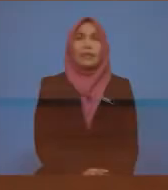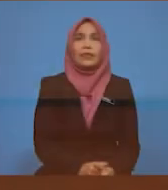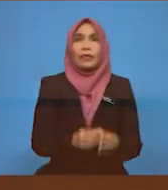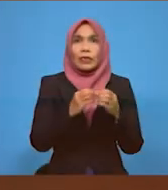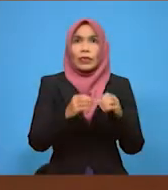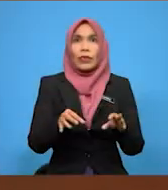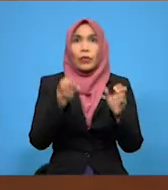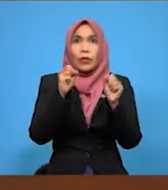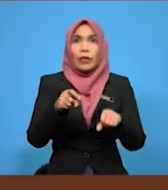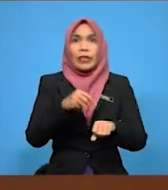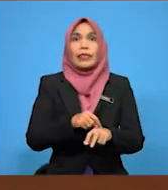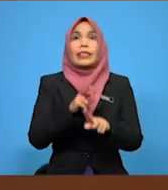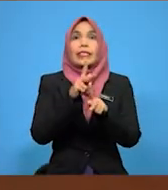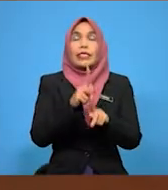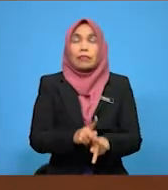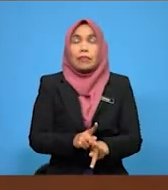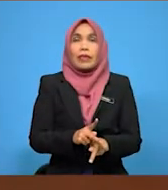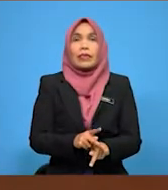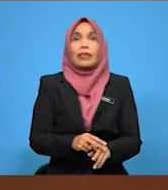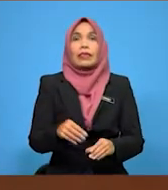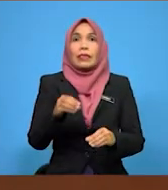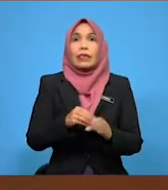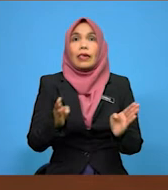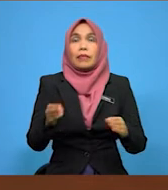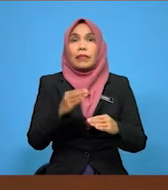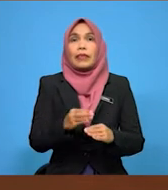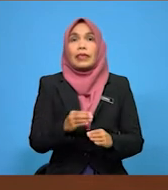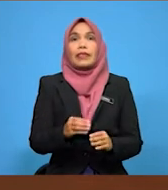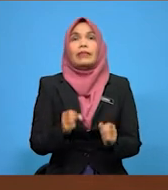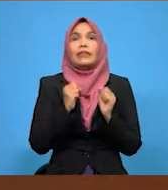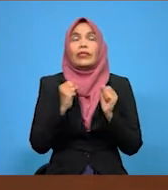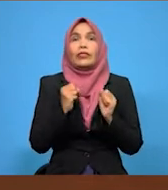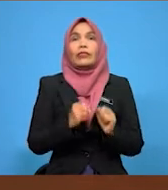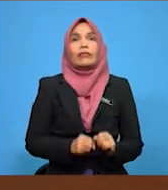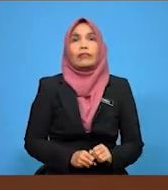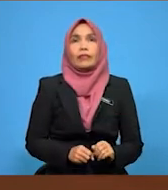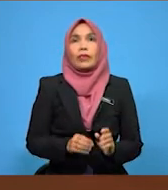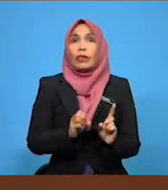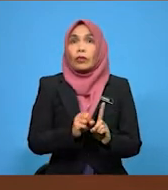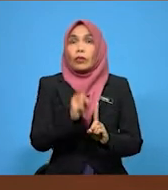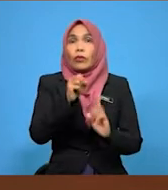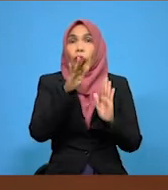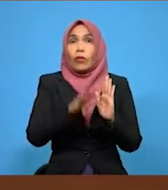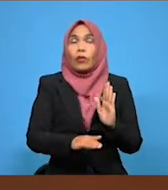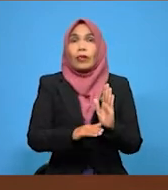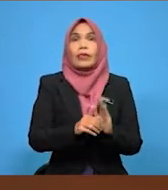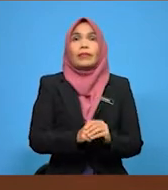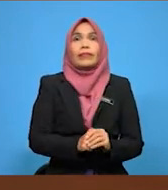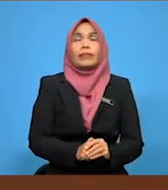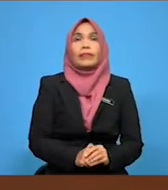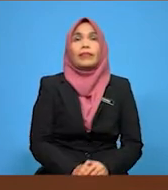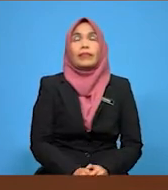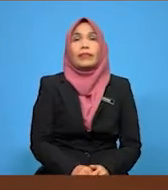Telur boleh disimpan di dalam bilik sejuk yang bersuhu kurang daripada 15.5 darjah Celsius